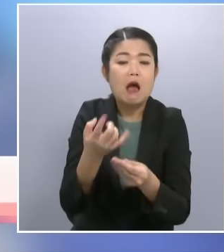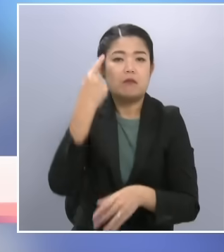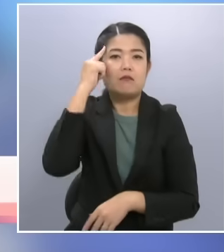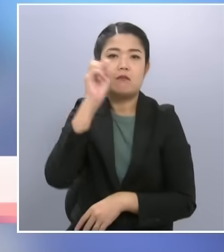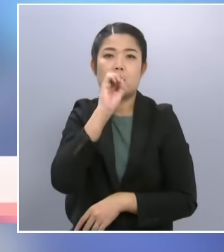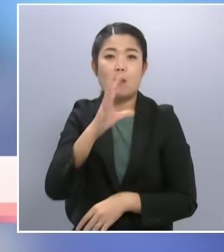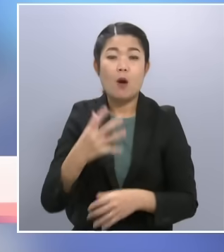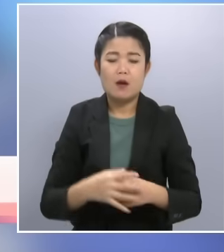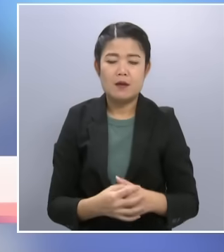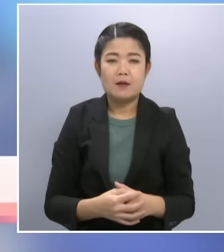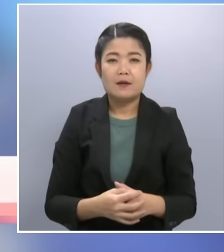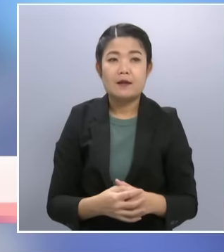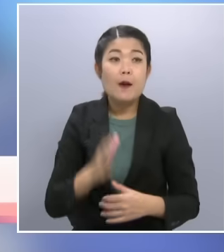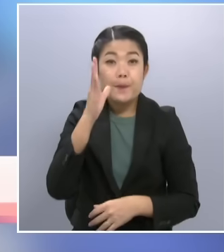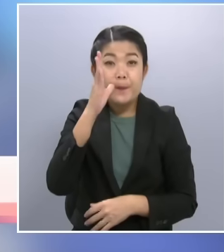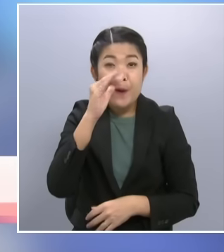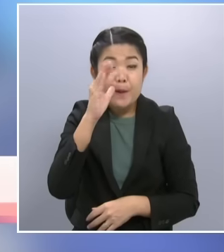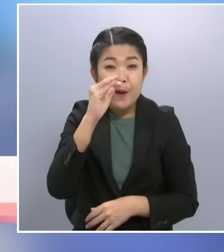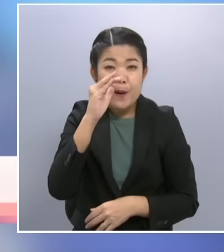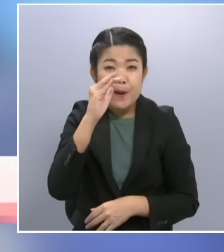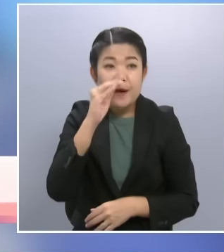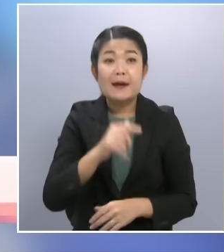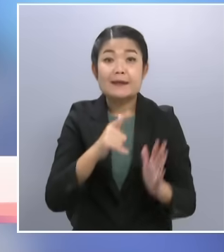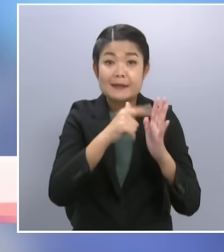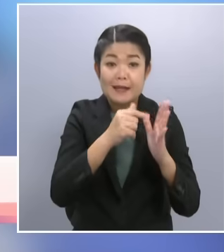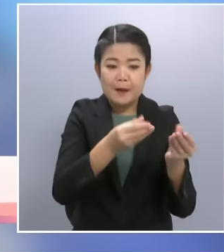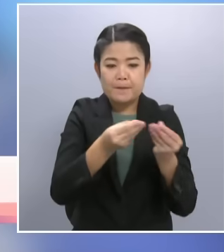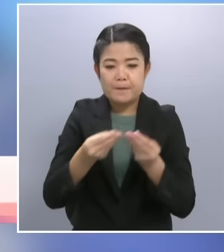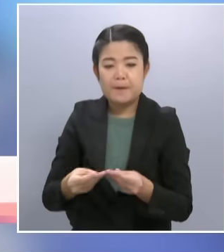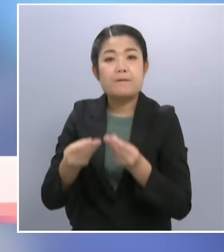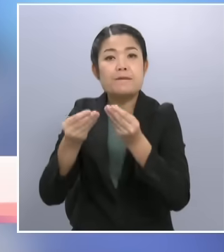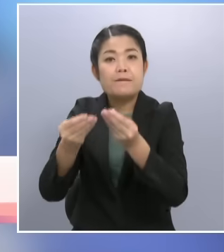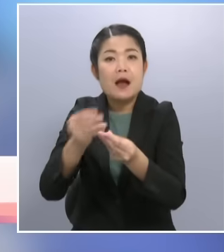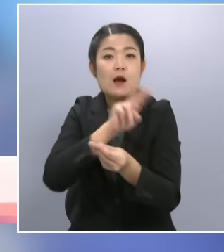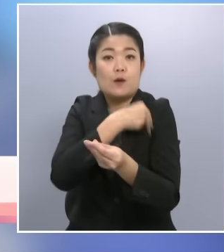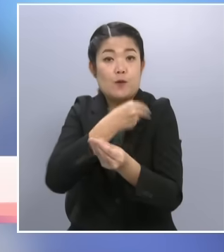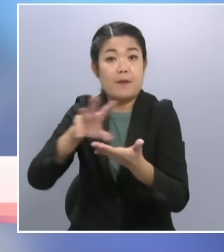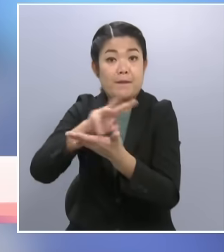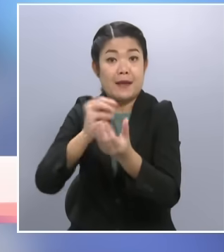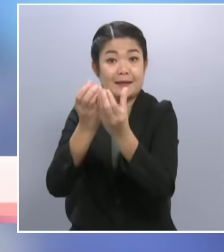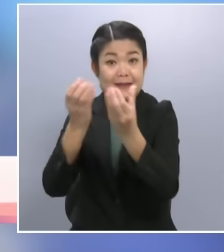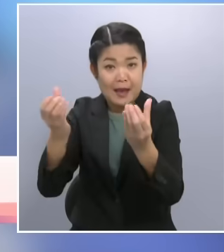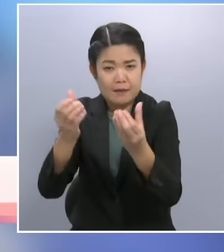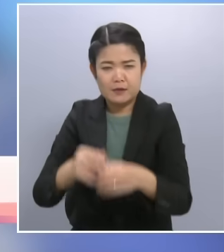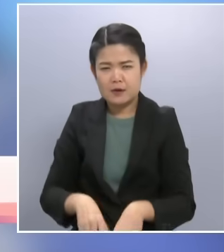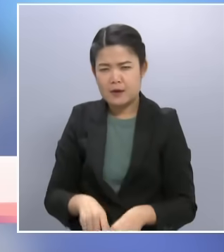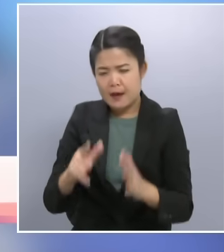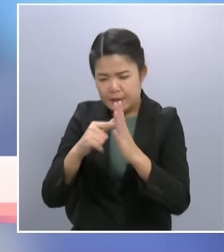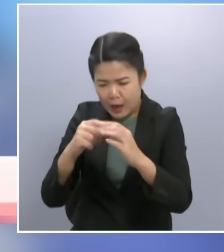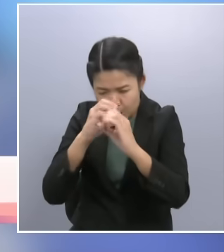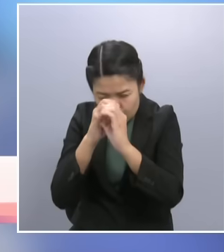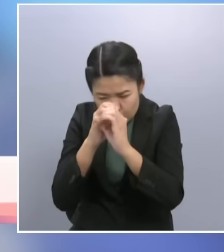หลังจากนั้นค่ะคุณพ่อก็เลยเอายาไปที่โรงพยาบาลธรรมศาสตร์เฉลิมพระเกียรติหลังจากผลตรวจออกมาพบว่า